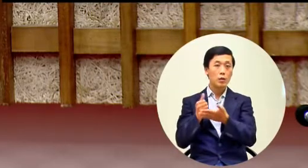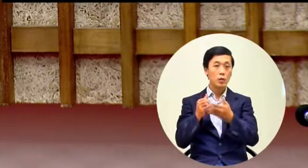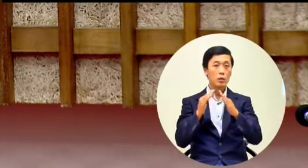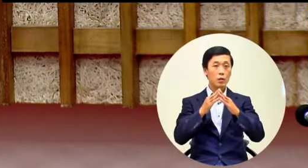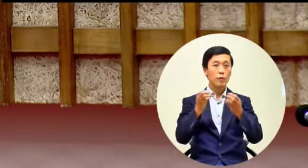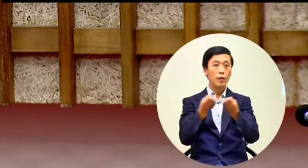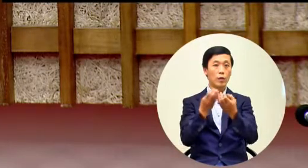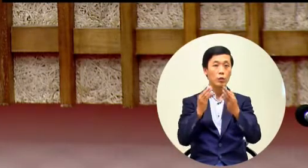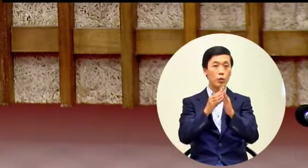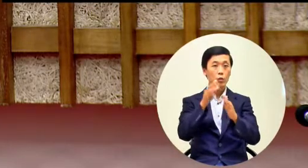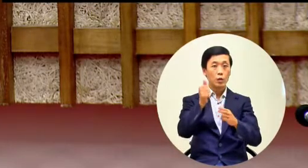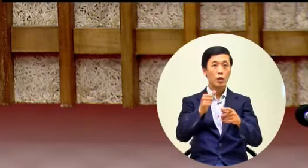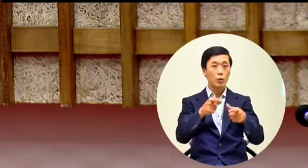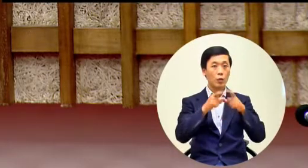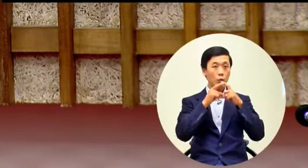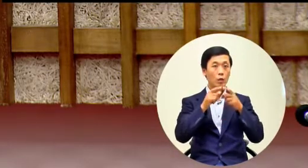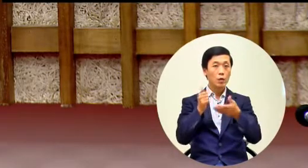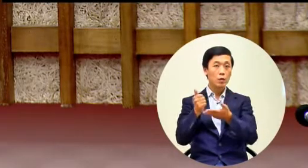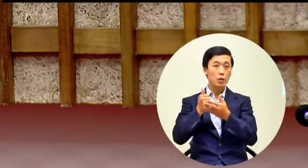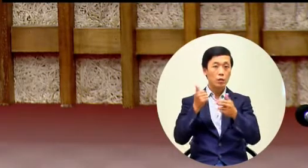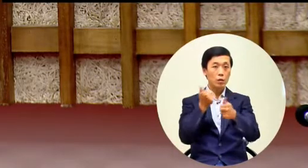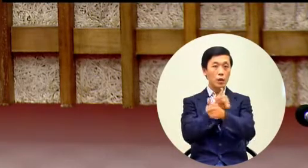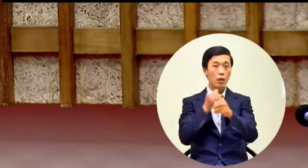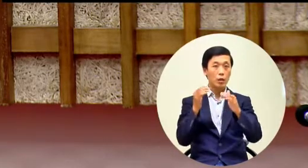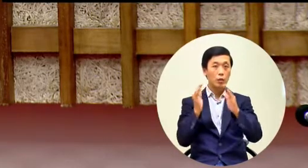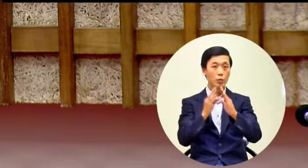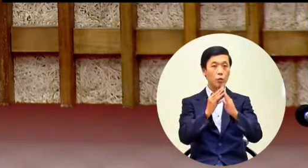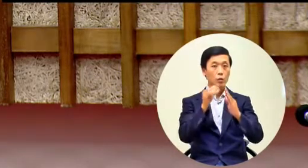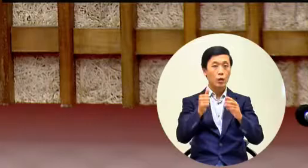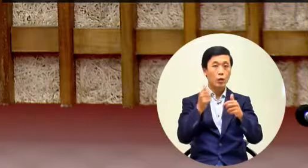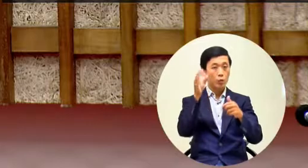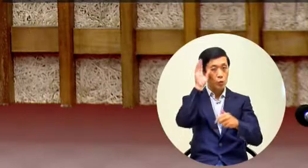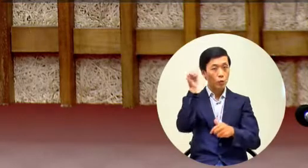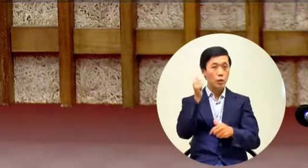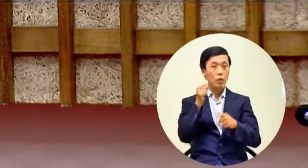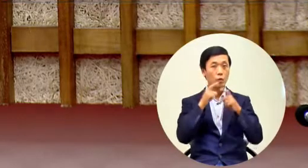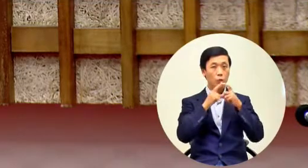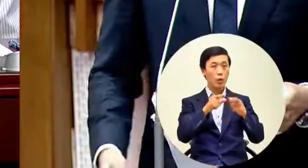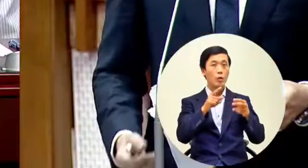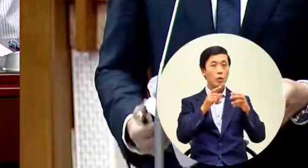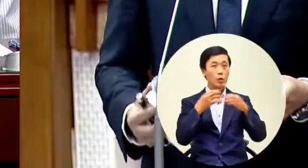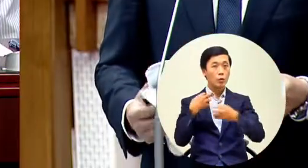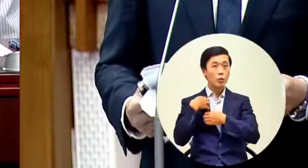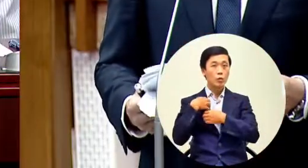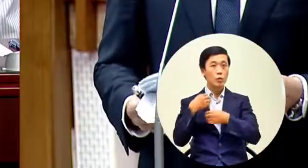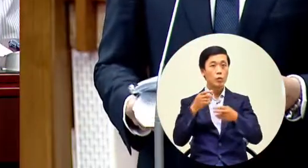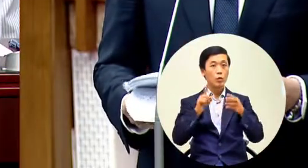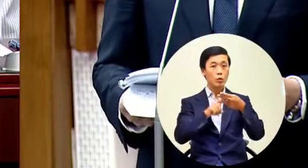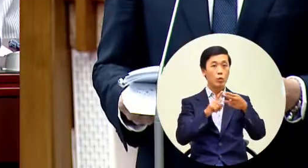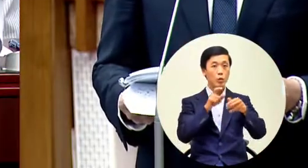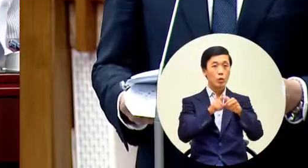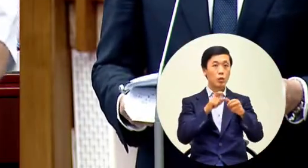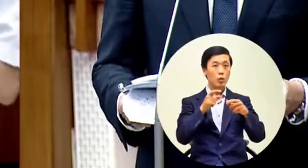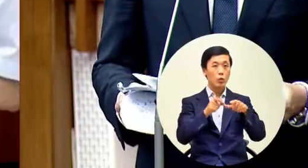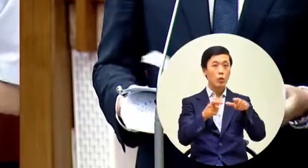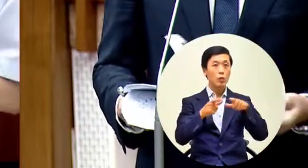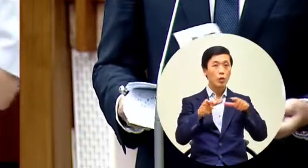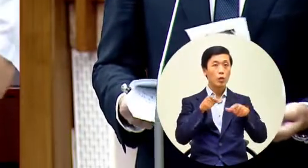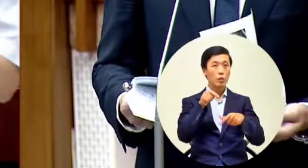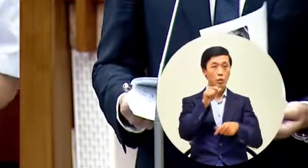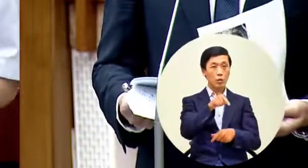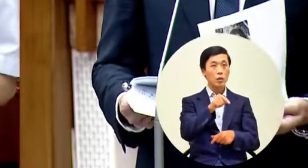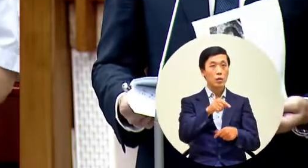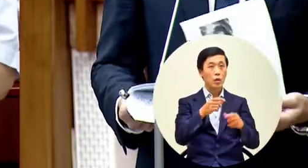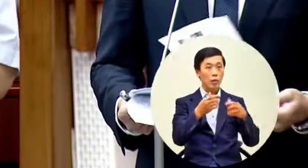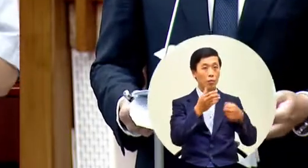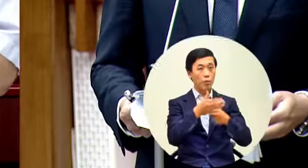答吗？ 请都发局书代理局长答复。 军事主题的特色公园。 因为这块保